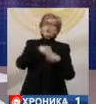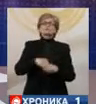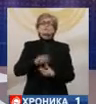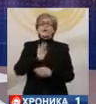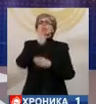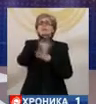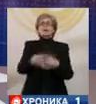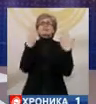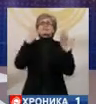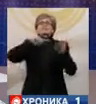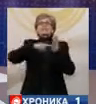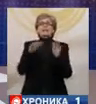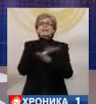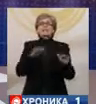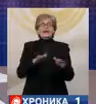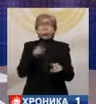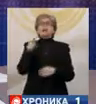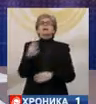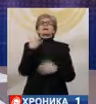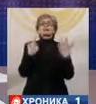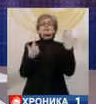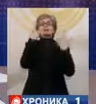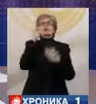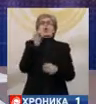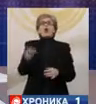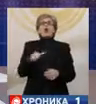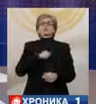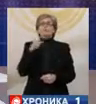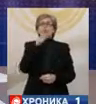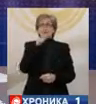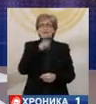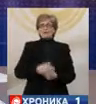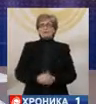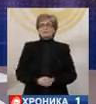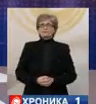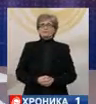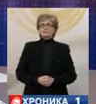od 90.000 dece iz 71 lokalne samouprave.